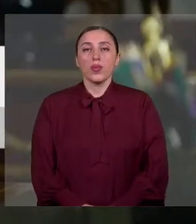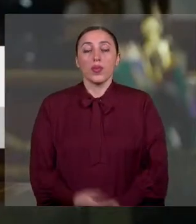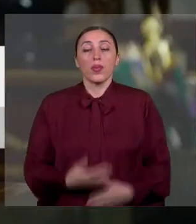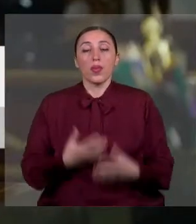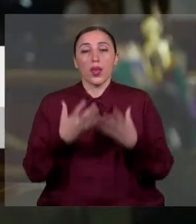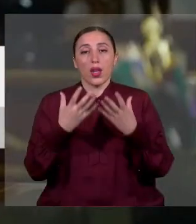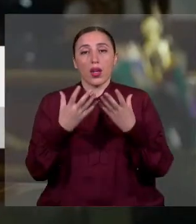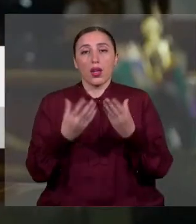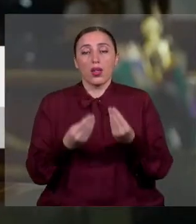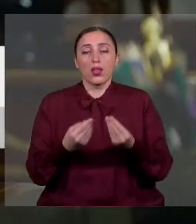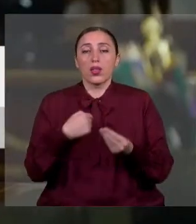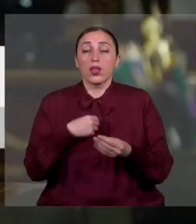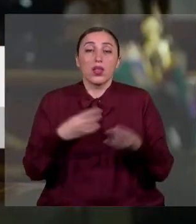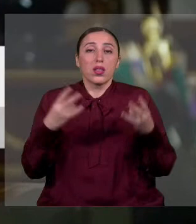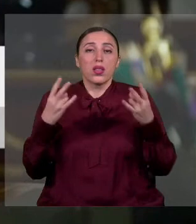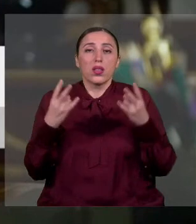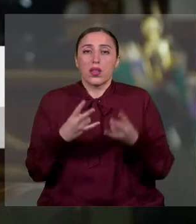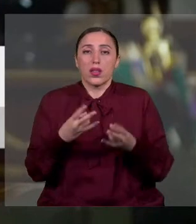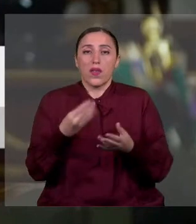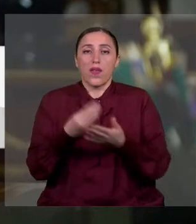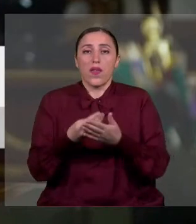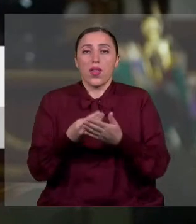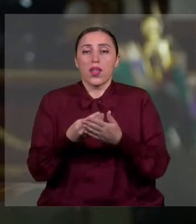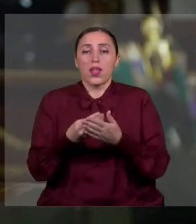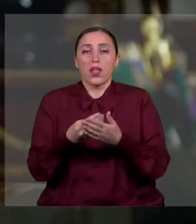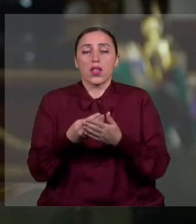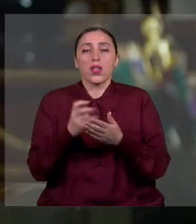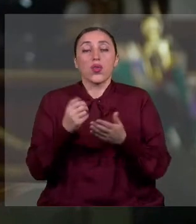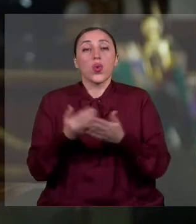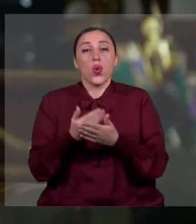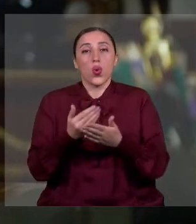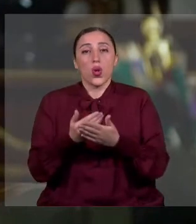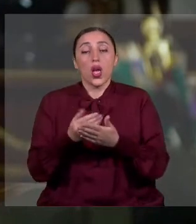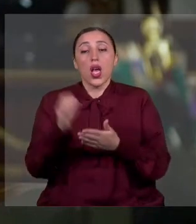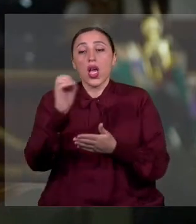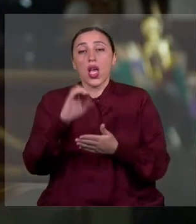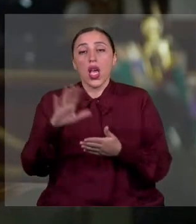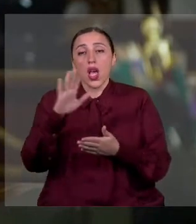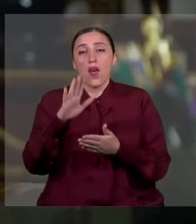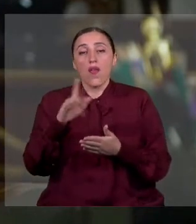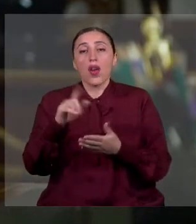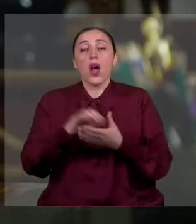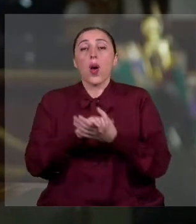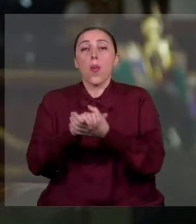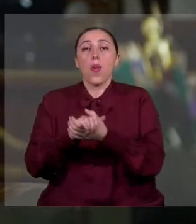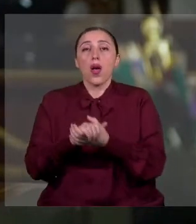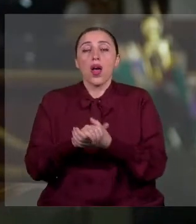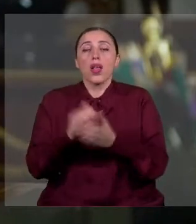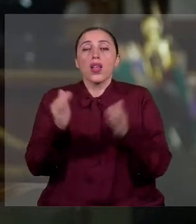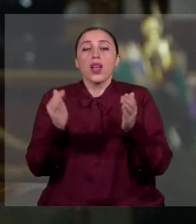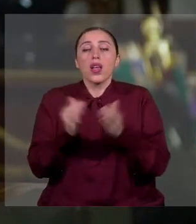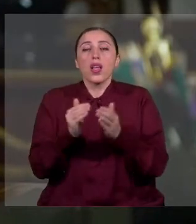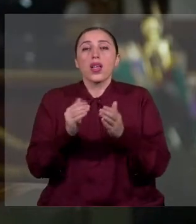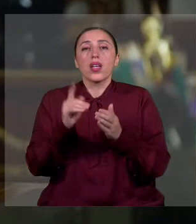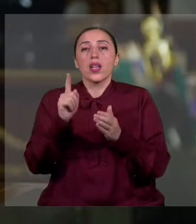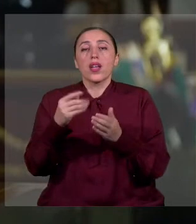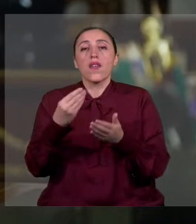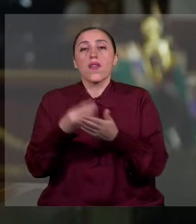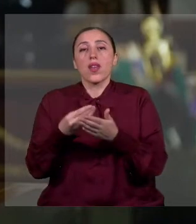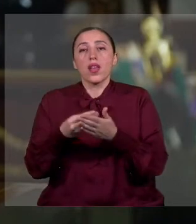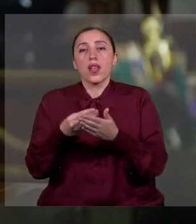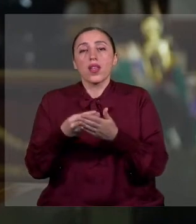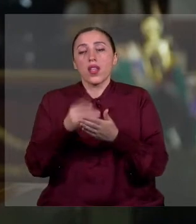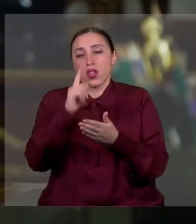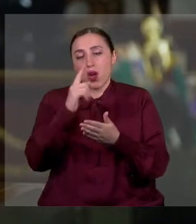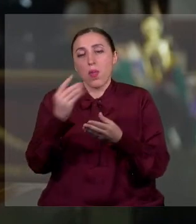Այսօր մենք ունենք շատ անհրաժեշտ ֆինանսական նորություններ։ Նախ Եվրամիությունից մակրոֆինանսավորման եւս մեկ տրանշ կա 2.5